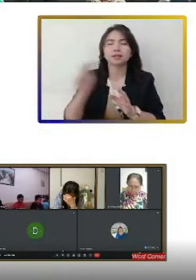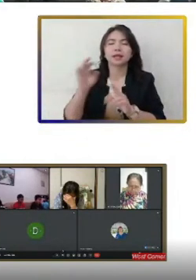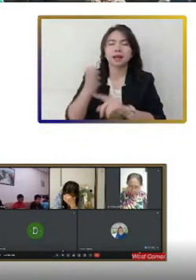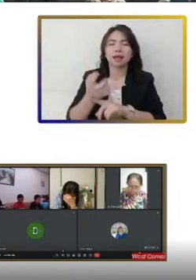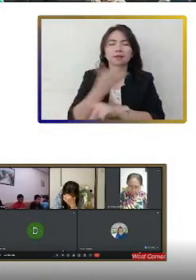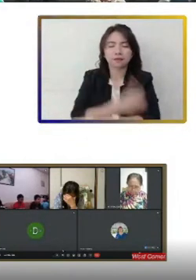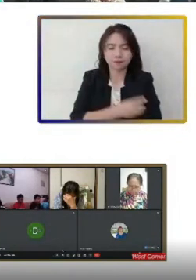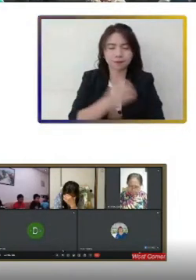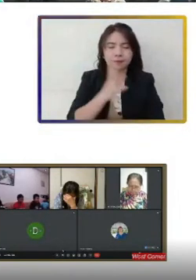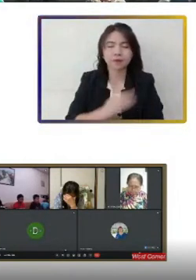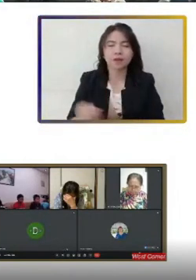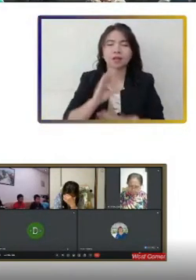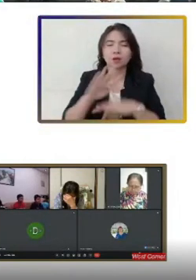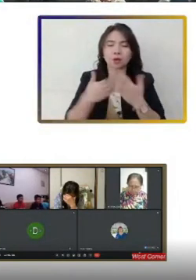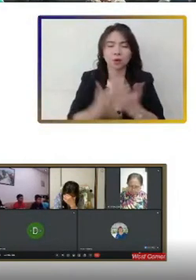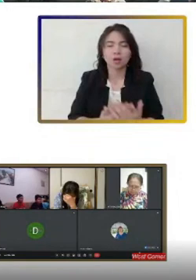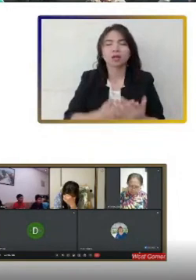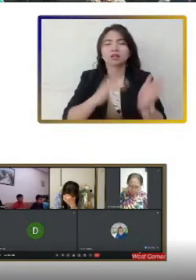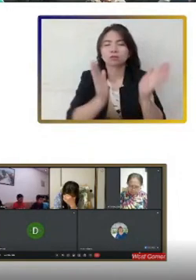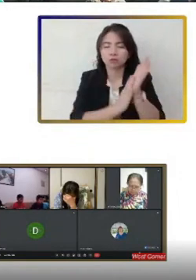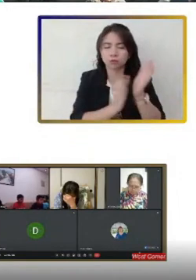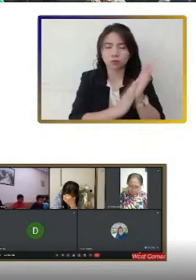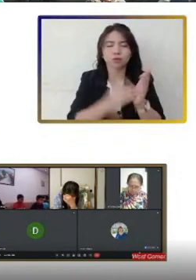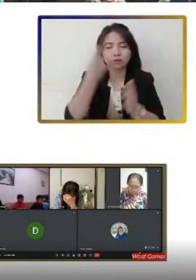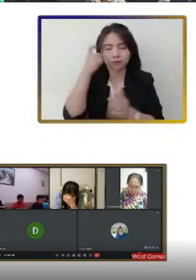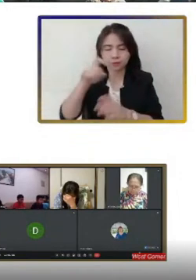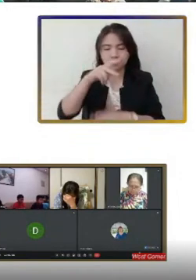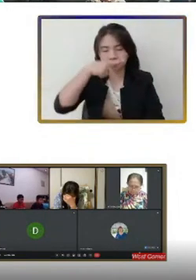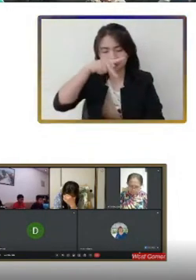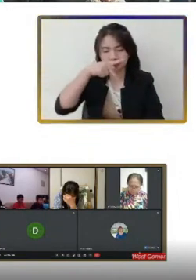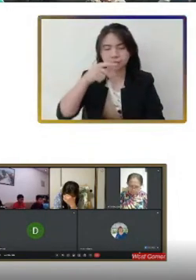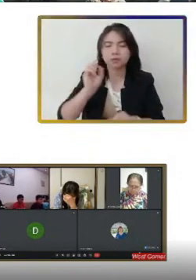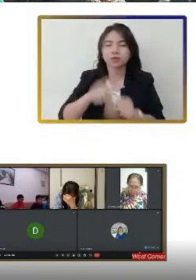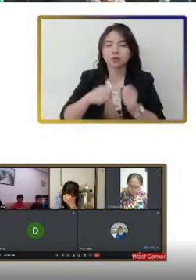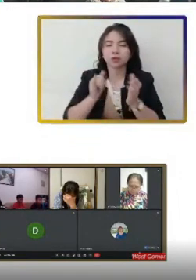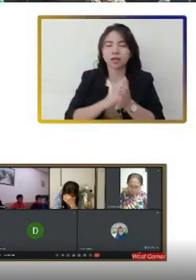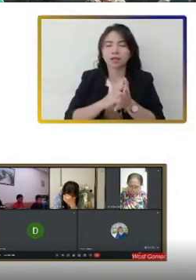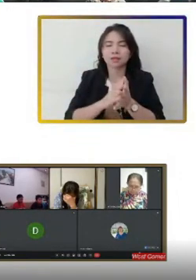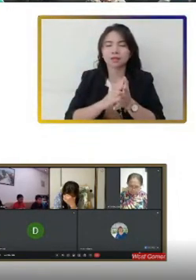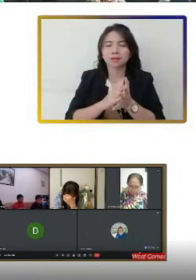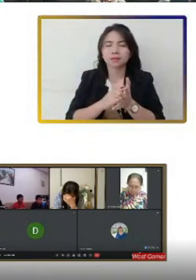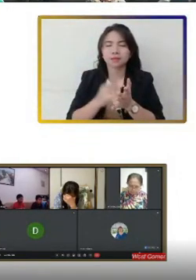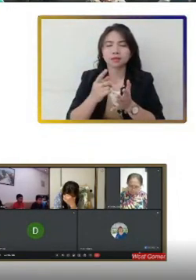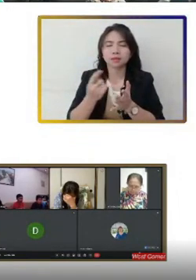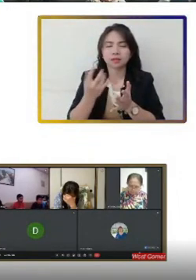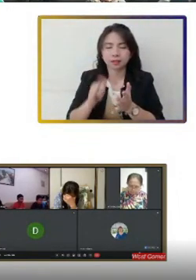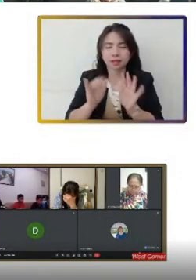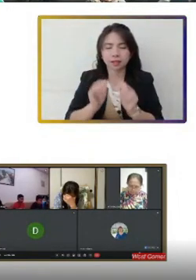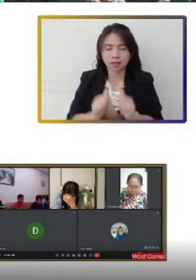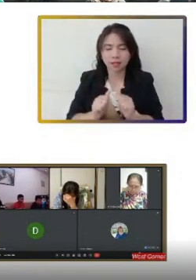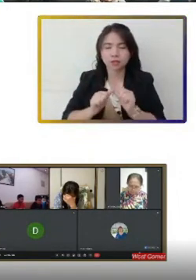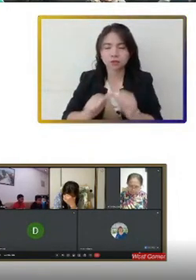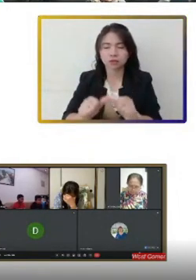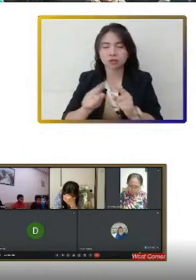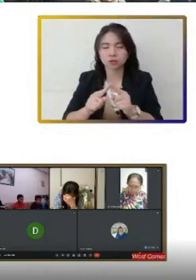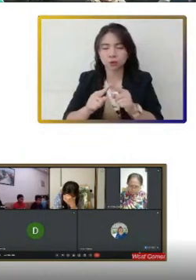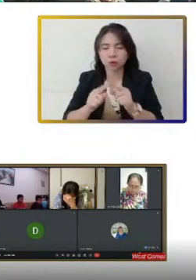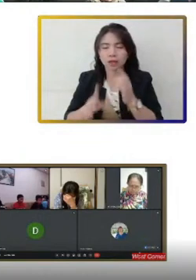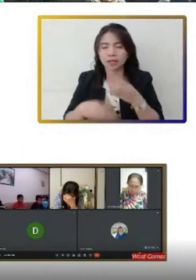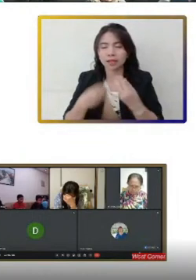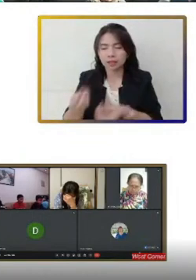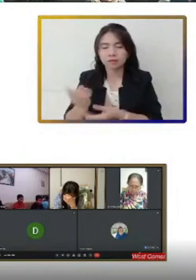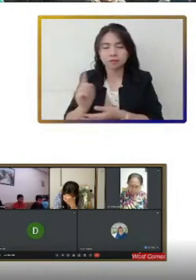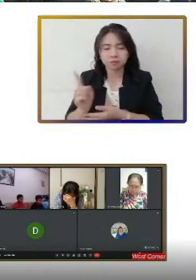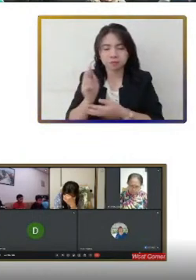at pagpapaaral ng mga batang ito. At upang sila po ay patuloy na may provide sa kanilang pangangailangan sa